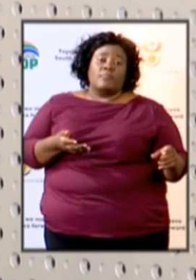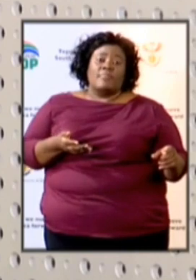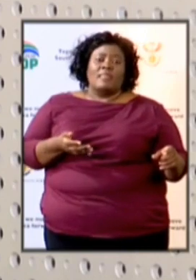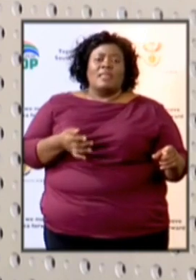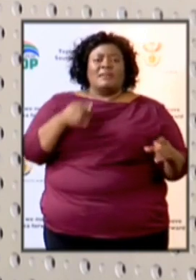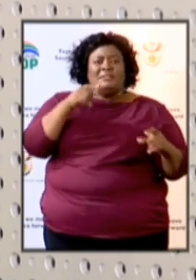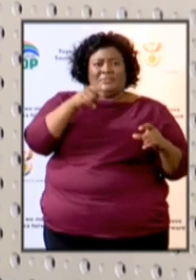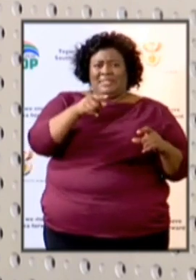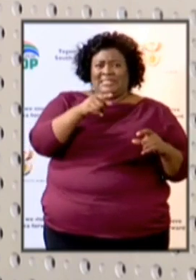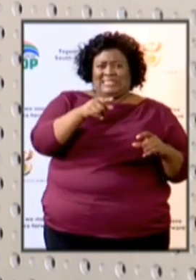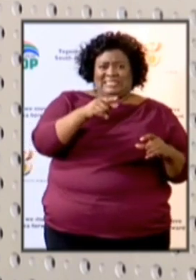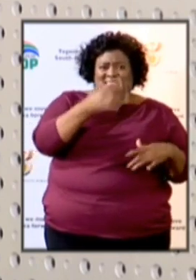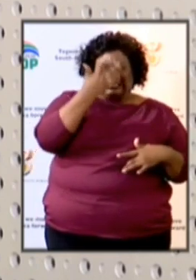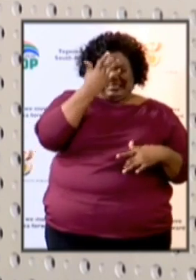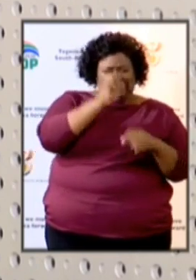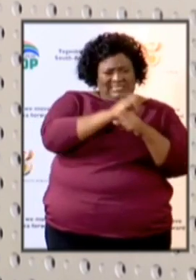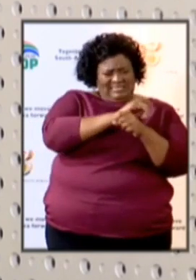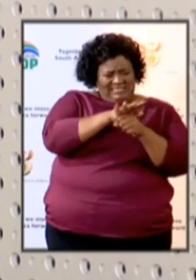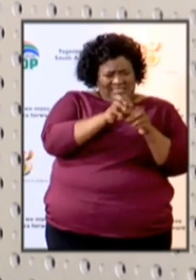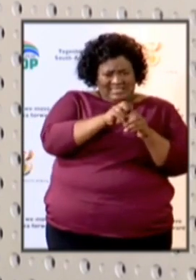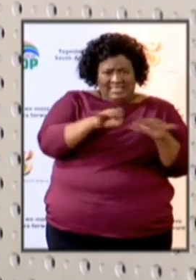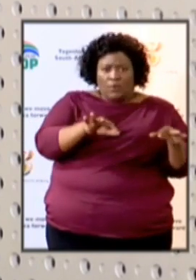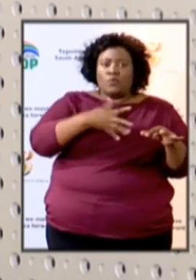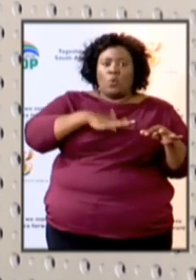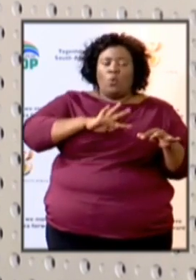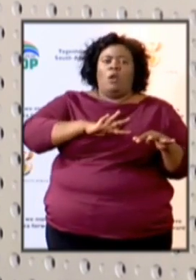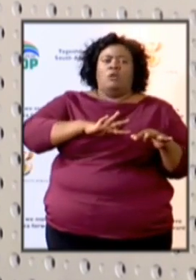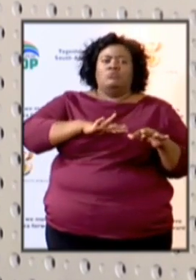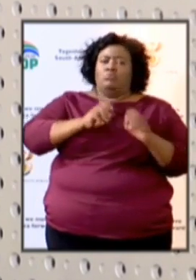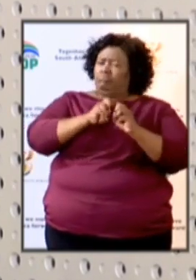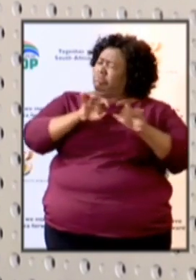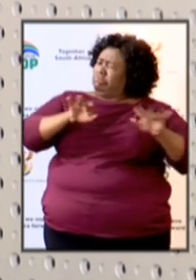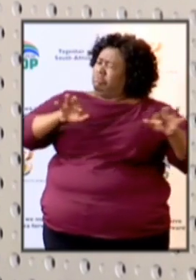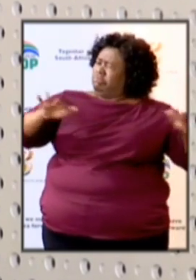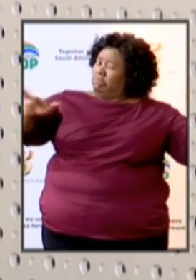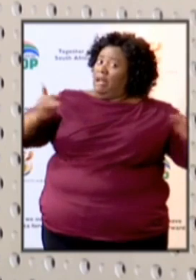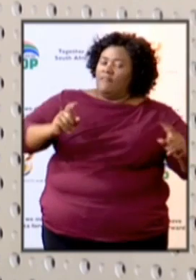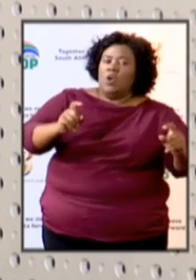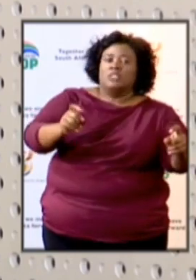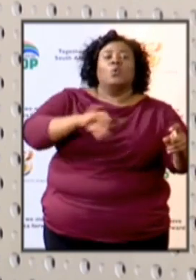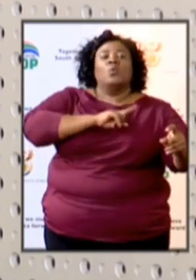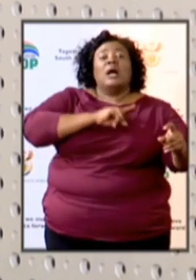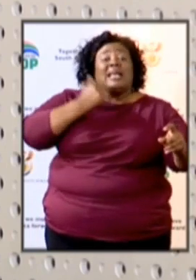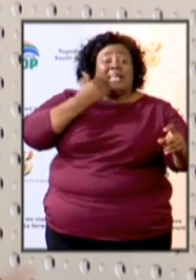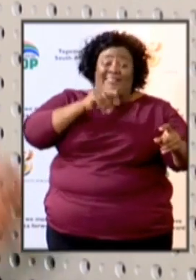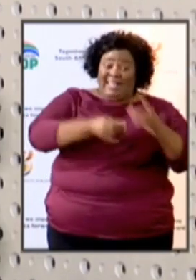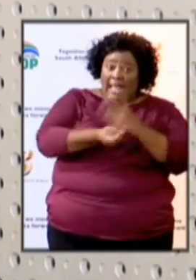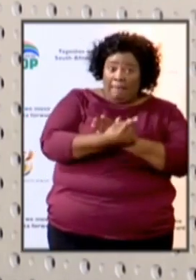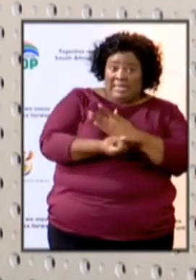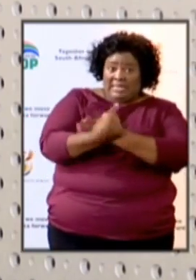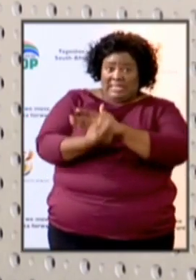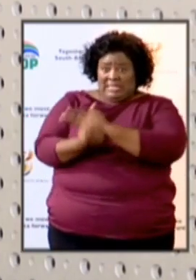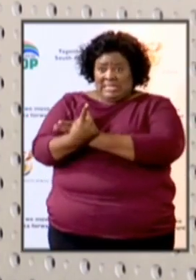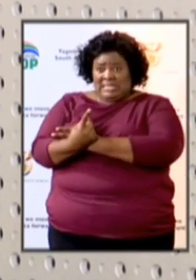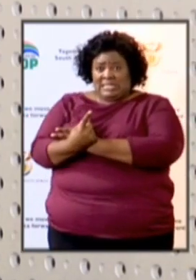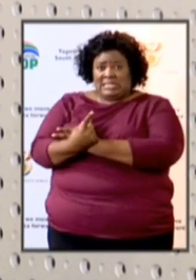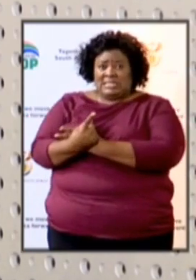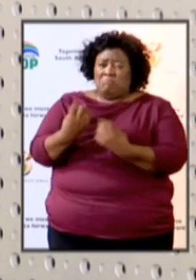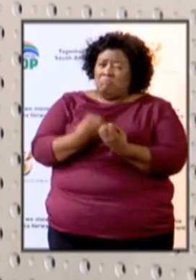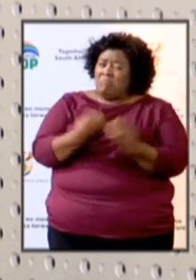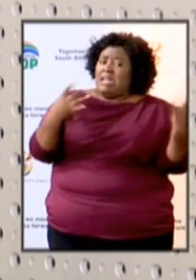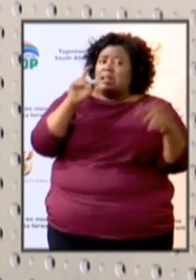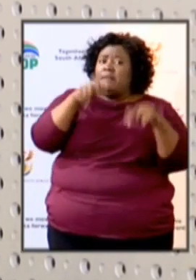lesifo singandlondlobali ngokushesha. Ngoba masidlondlobala ngokushesha, kuba nabantu abaningi